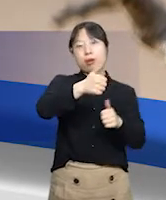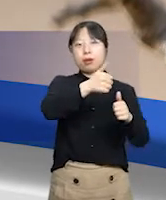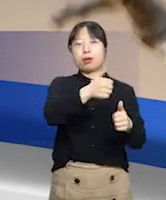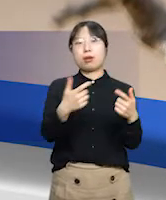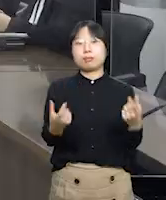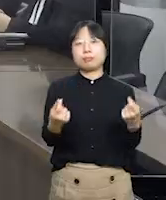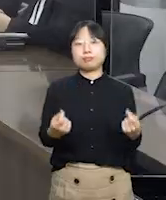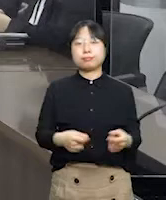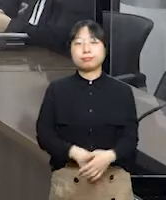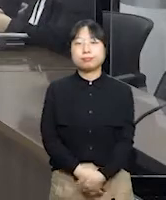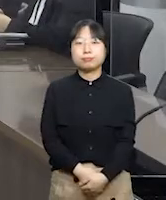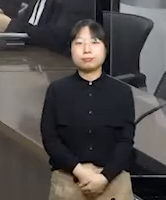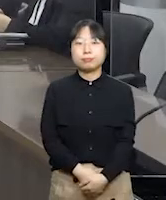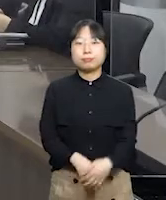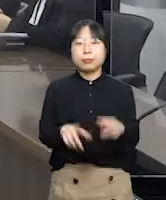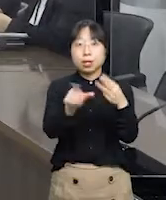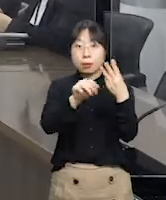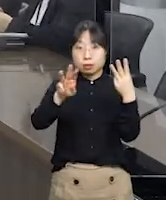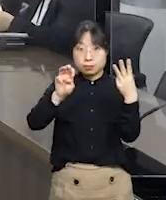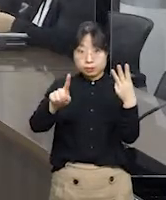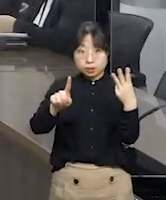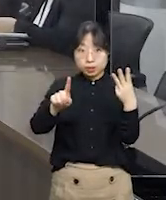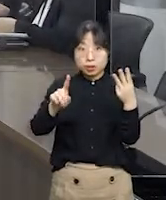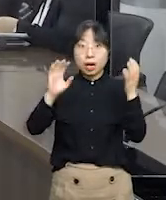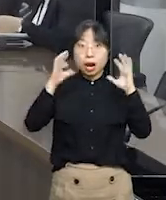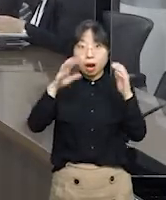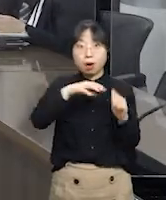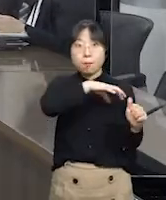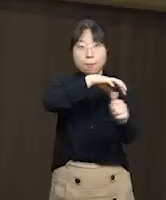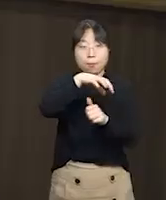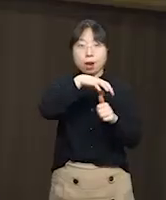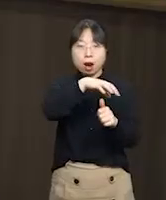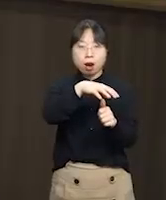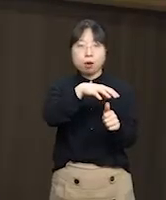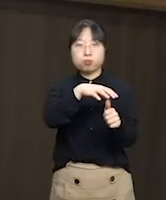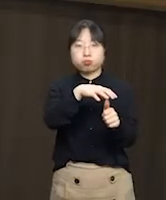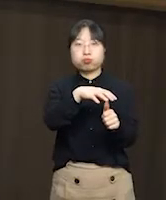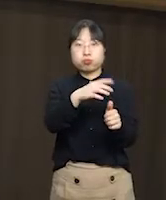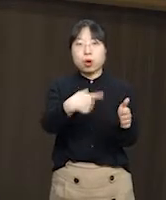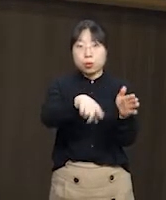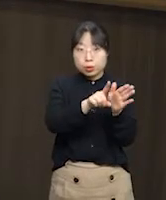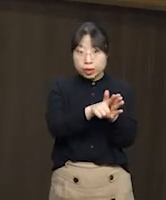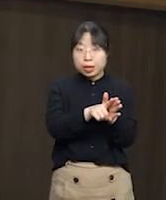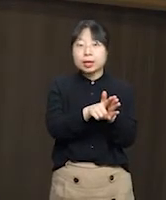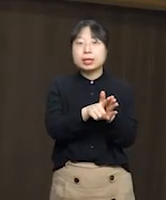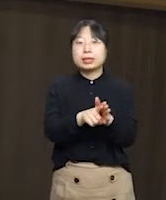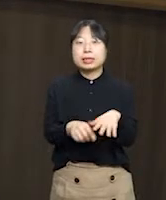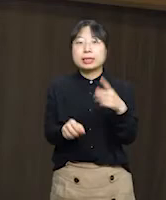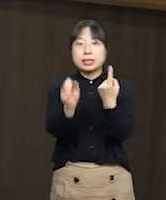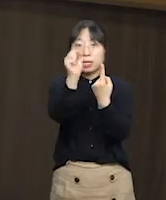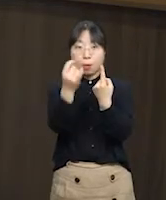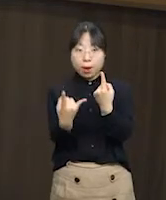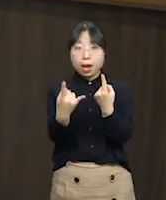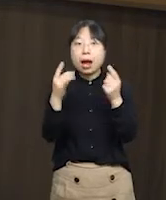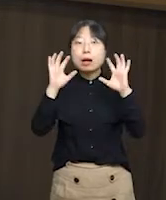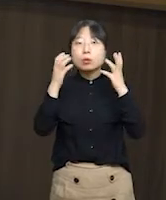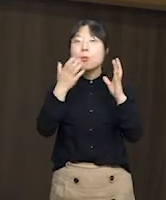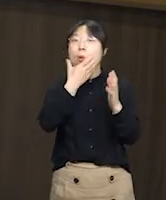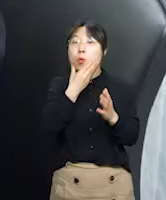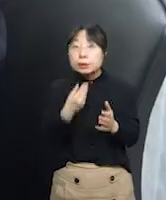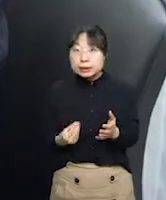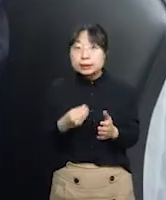아동복지심의위원회입니다. 의왕시는 3월 31일 보호대상 아동 보호조치 결정에 관한 사항을 심의, 의결하기